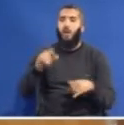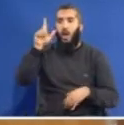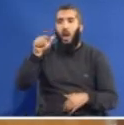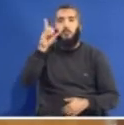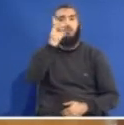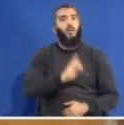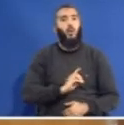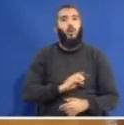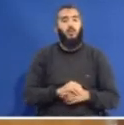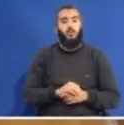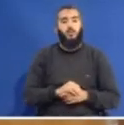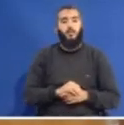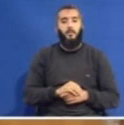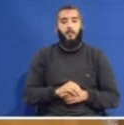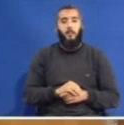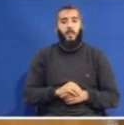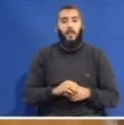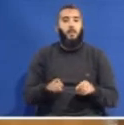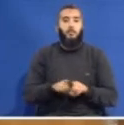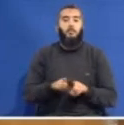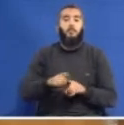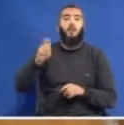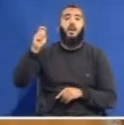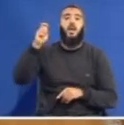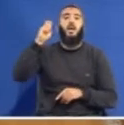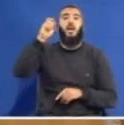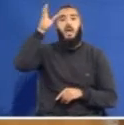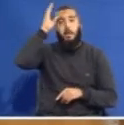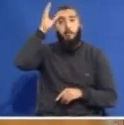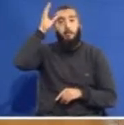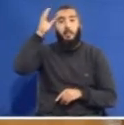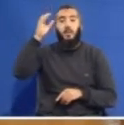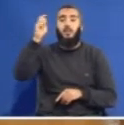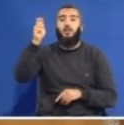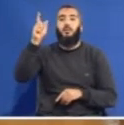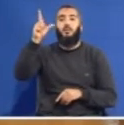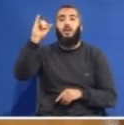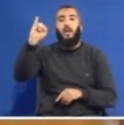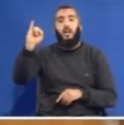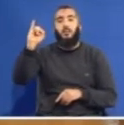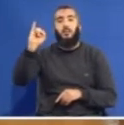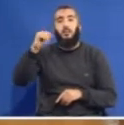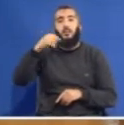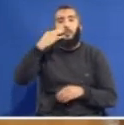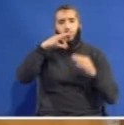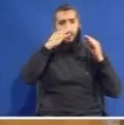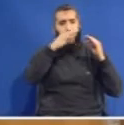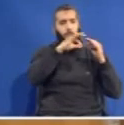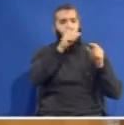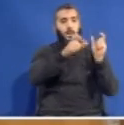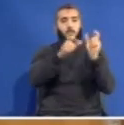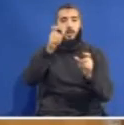حق، كما قال الإمام علي رضي الله تعالى عنه في خطبته يخاطب الرعية، قال من حق